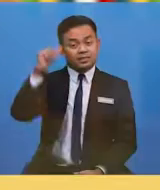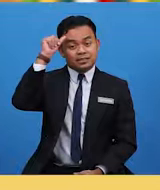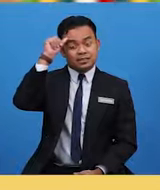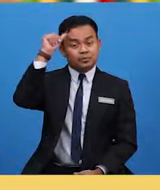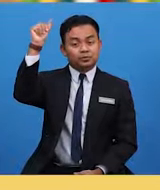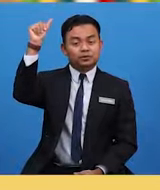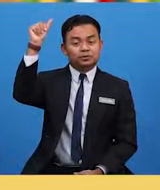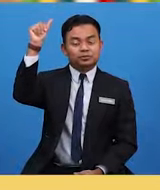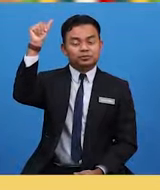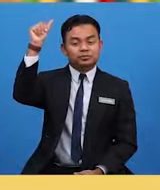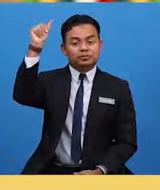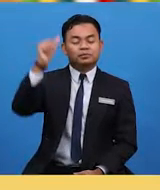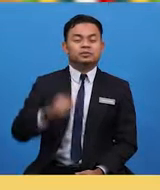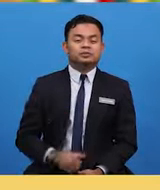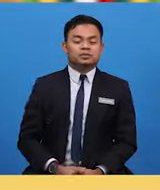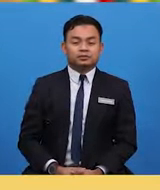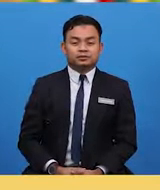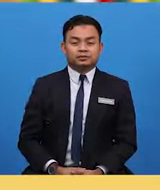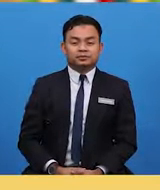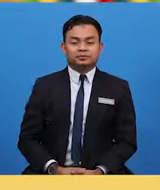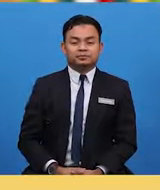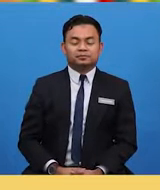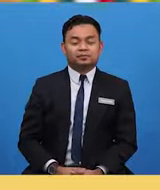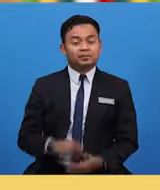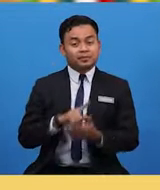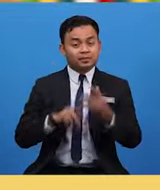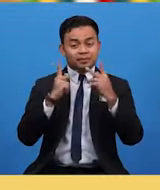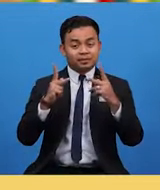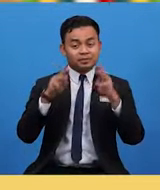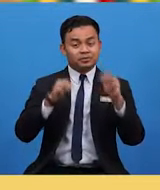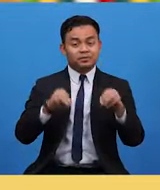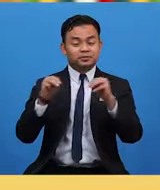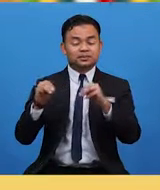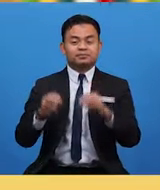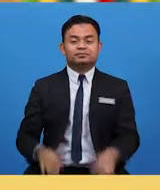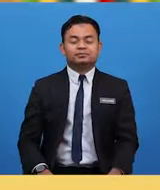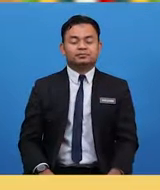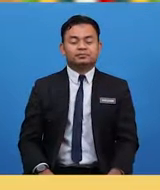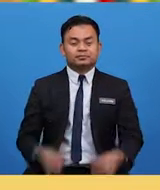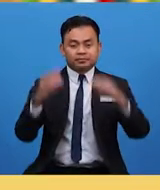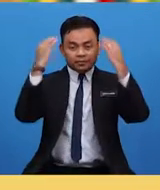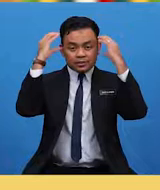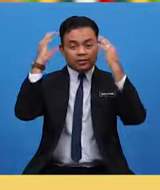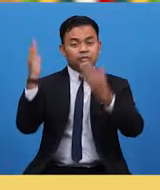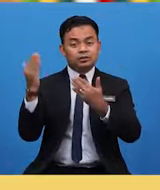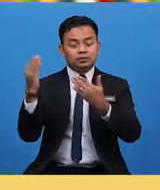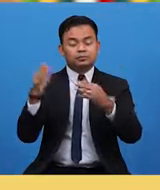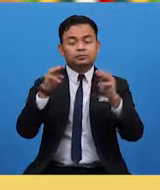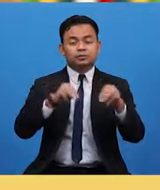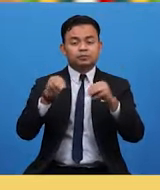assalamualaikum warahmatullahi wabarakatuh Apa kabar murid-murid sego harap